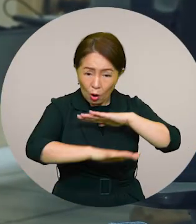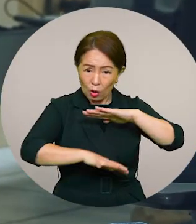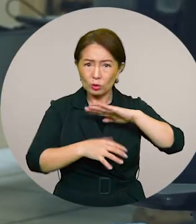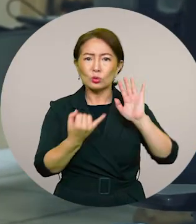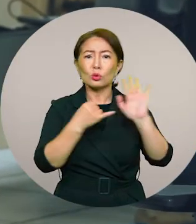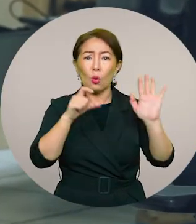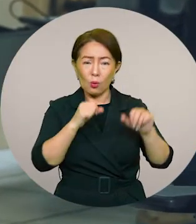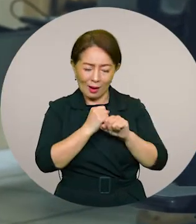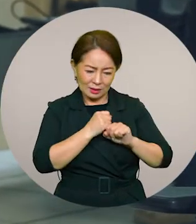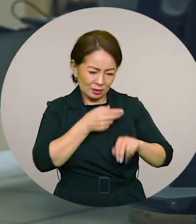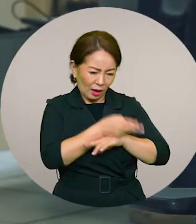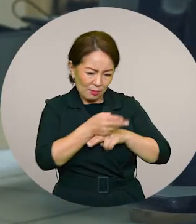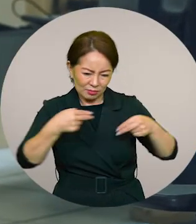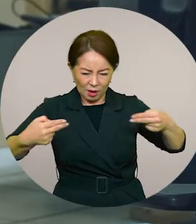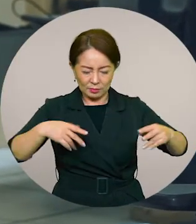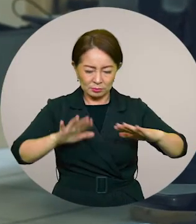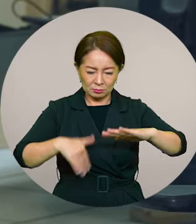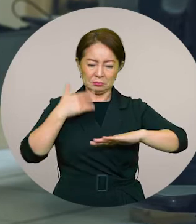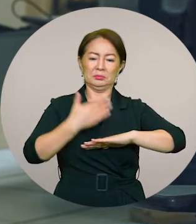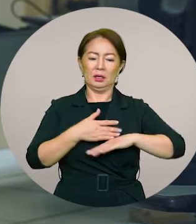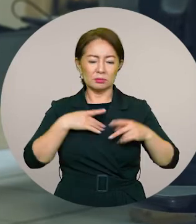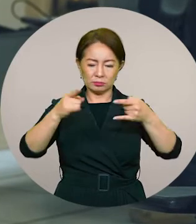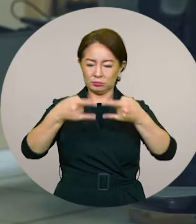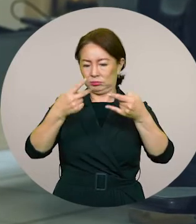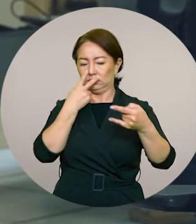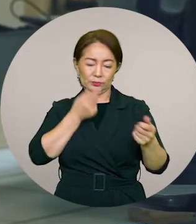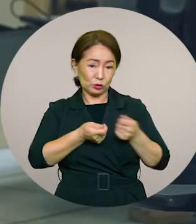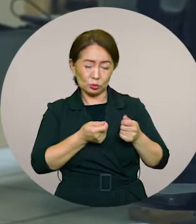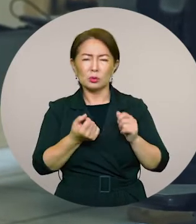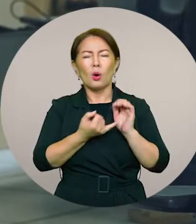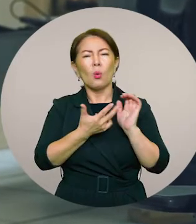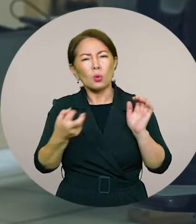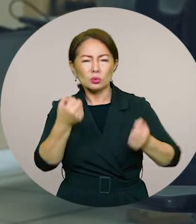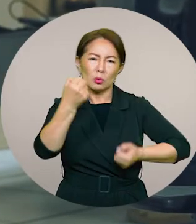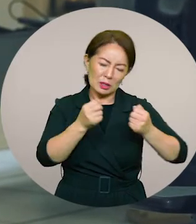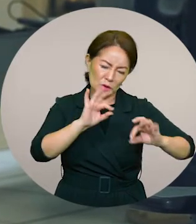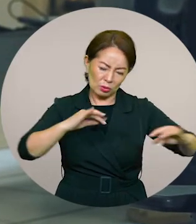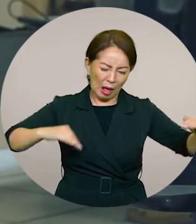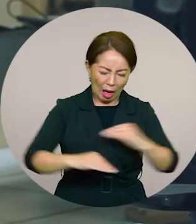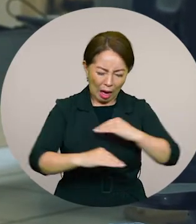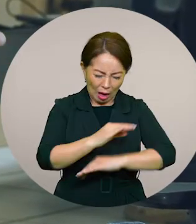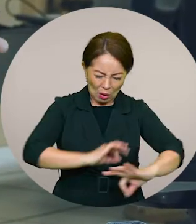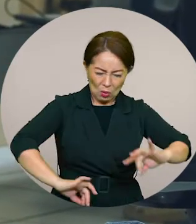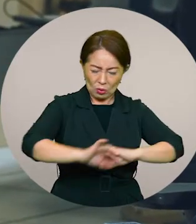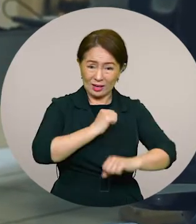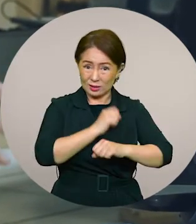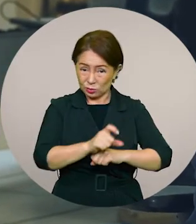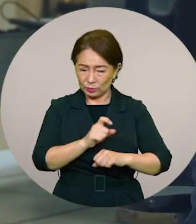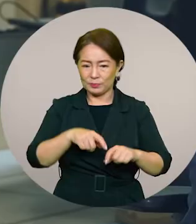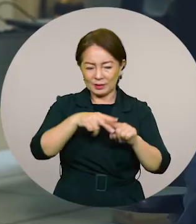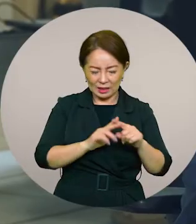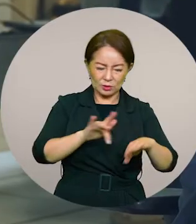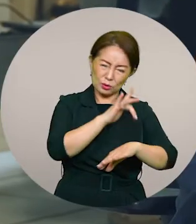ажиллаж байгаа тий. За тэгээд 300 орчим одоо машин механизм одоо байнгын хөдөлгөөнд ингээд байж байна тий. За дээрээс нь